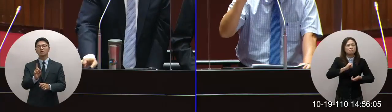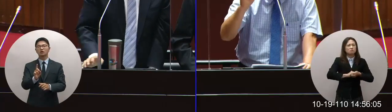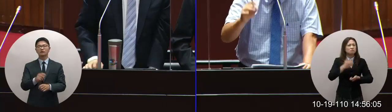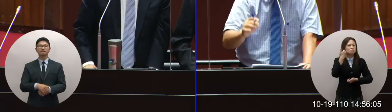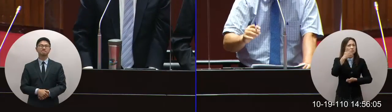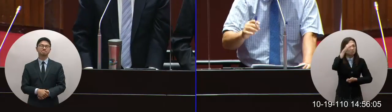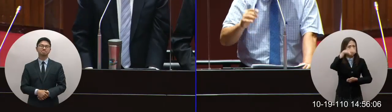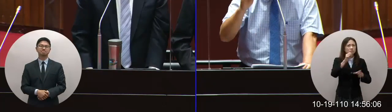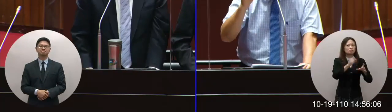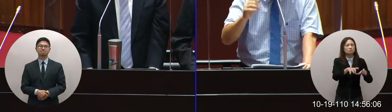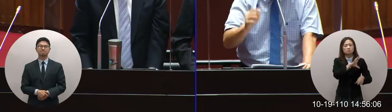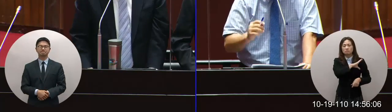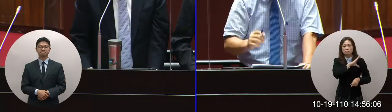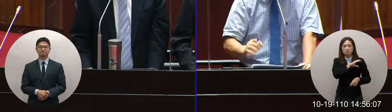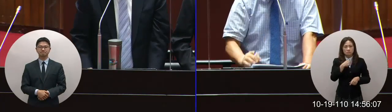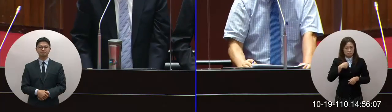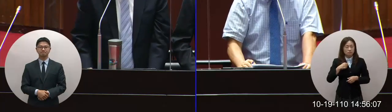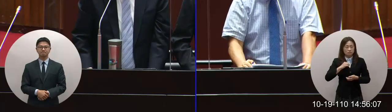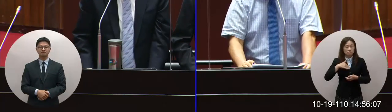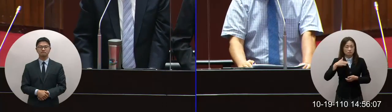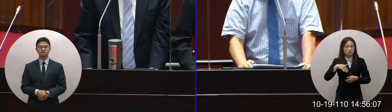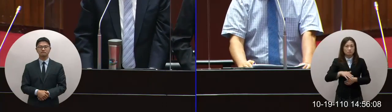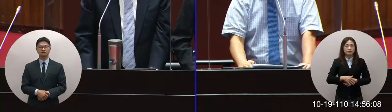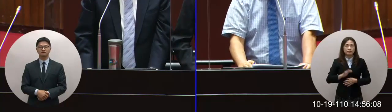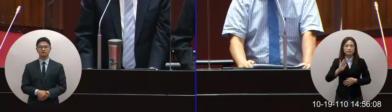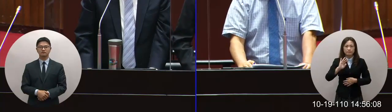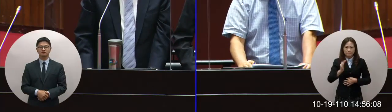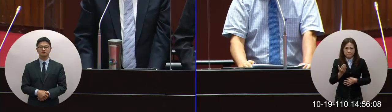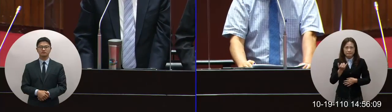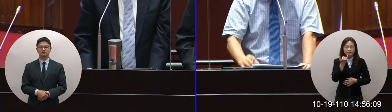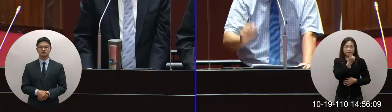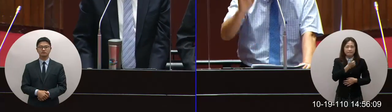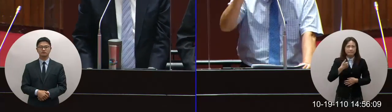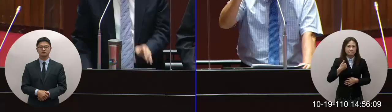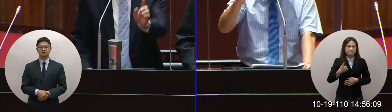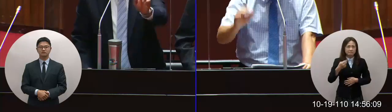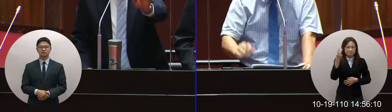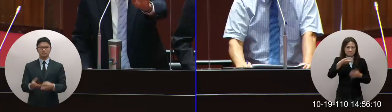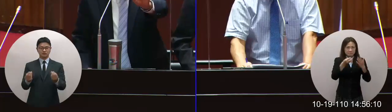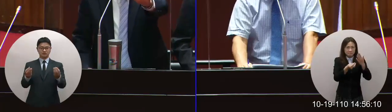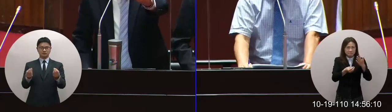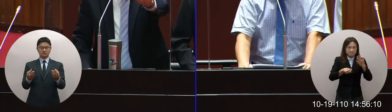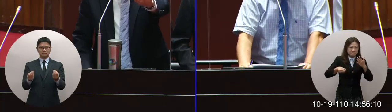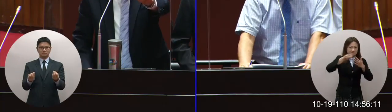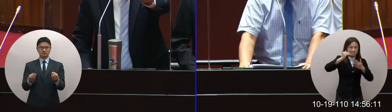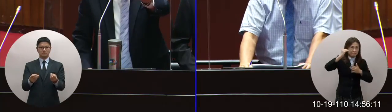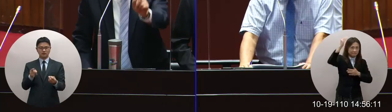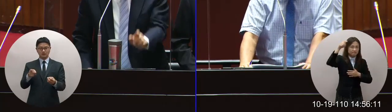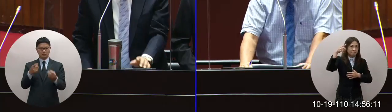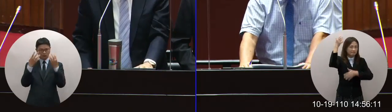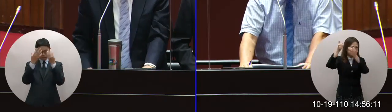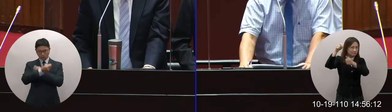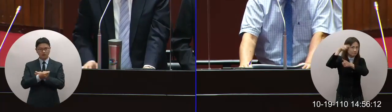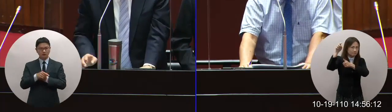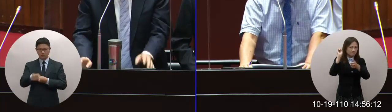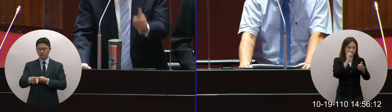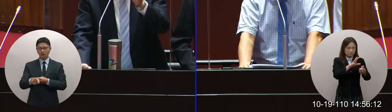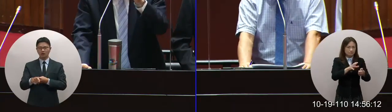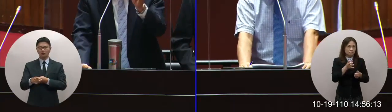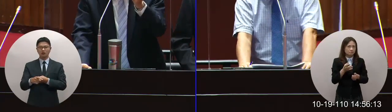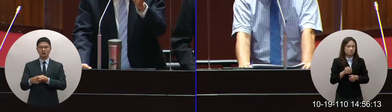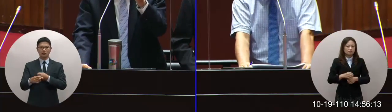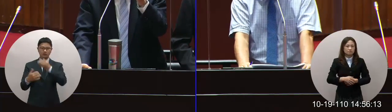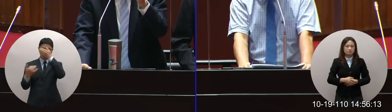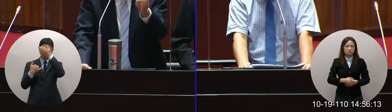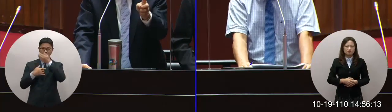我是可以肯定。 是的， 但是哦，可能高层受益了。 没有， 讲到这里， 误会，不能这样讲。如